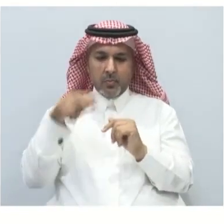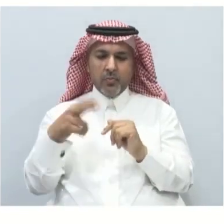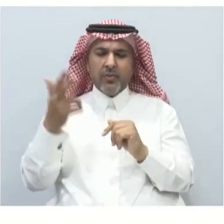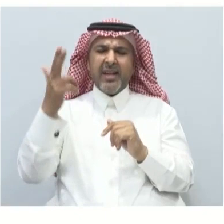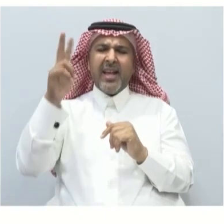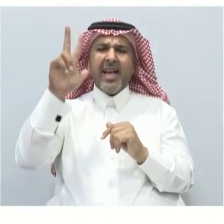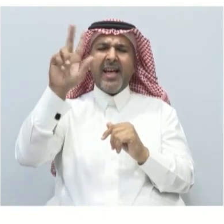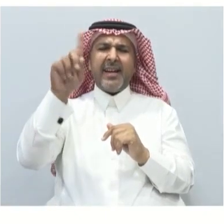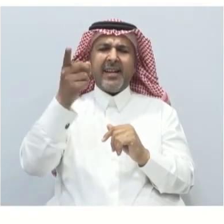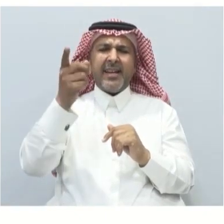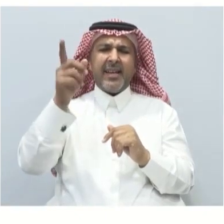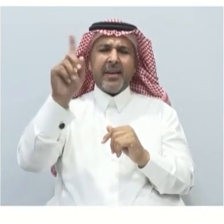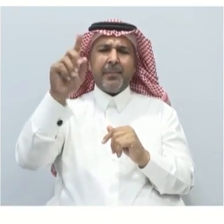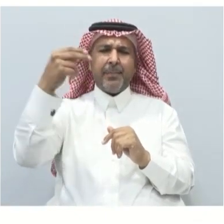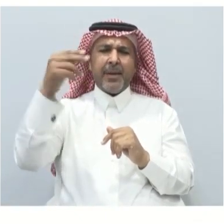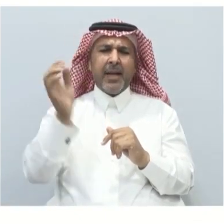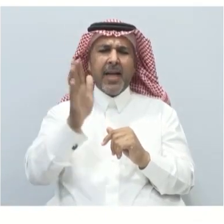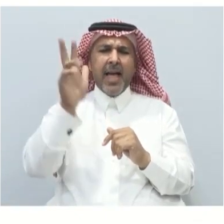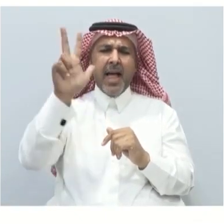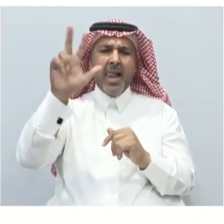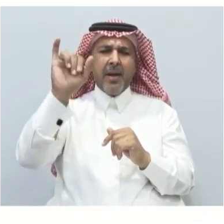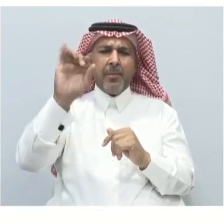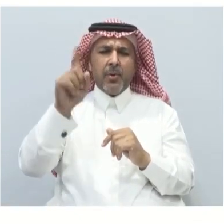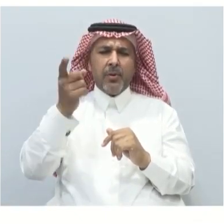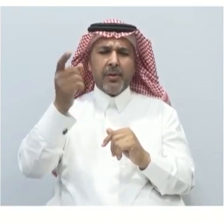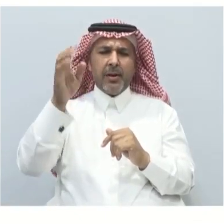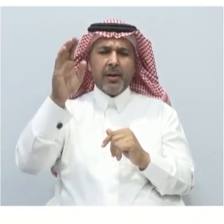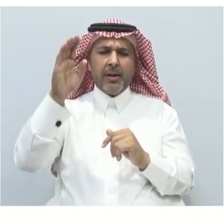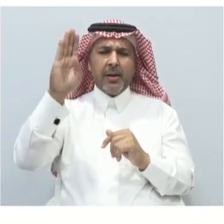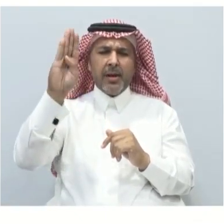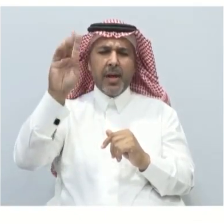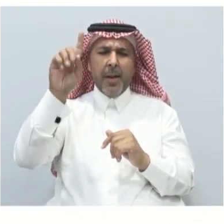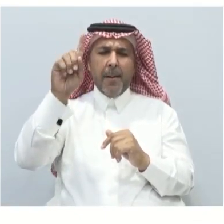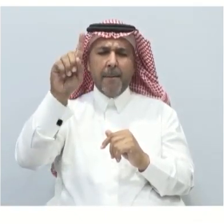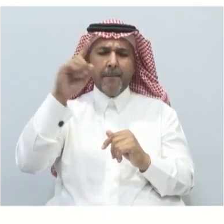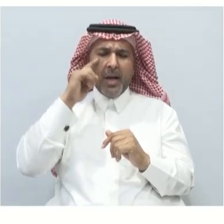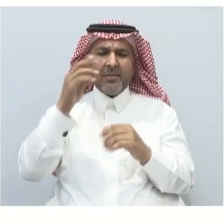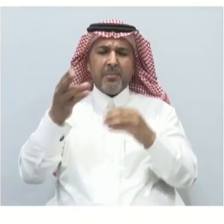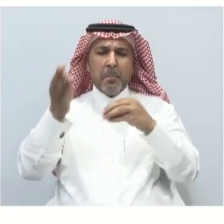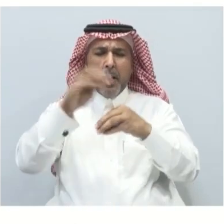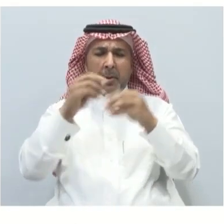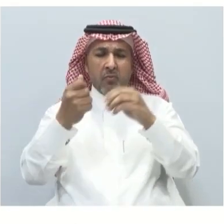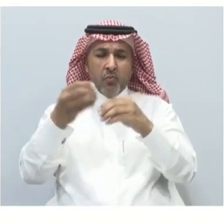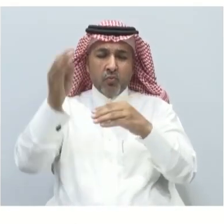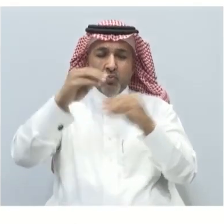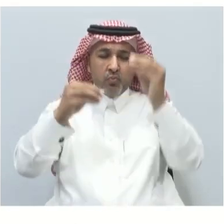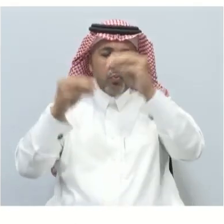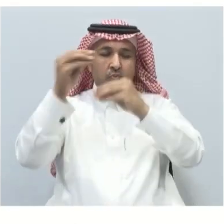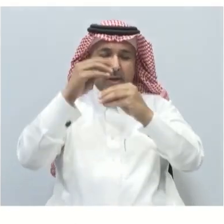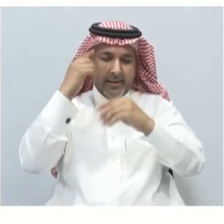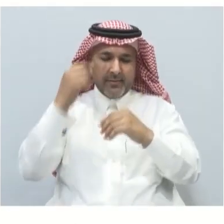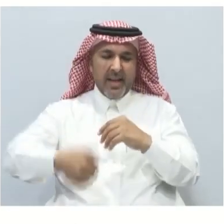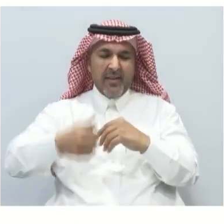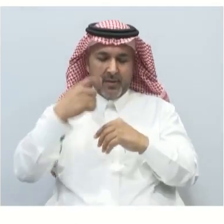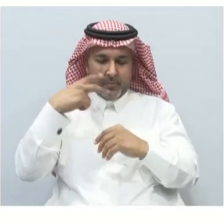الربح المركب وهي مساله اقتصاديه مهمه جدا وبعد ذلك سنتكلم عن حل المتباينات الاسيه تكلمنا